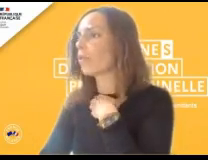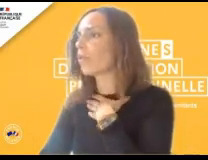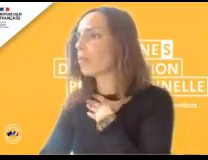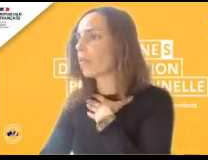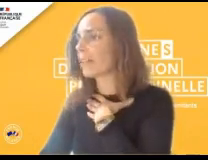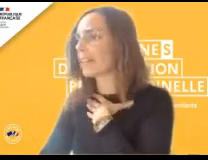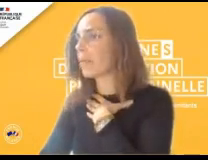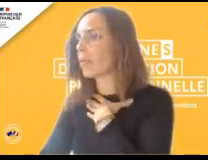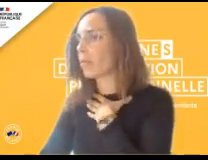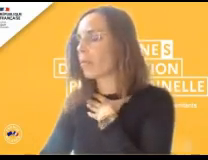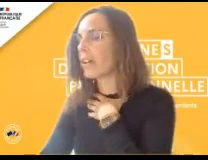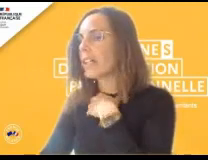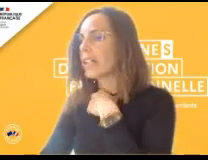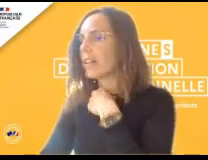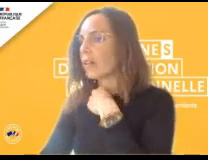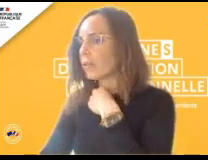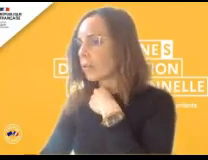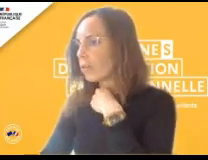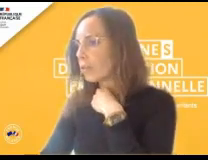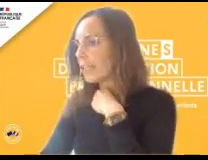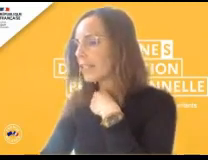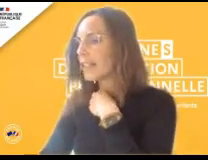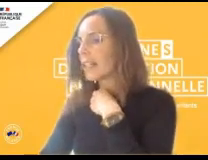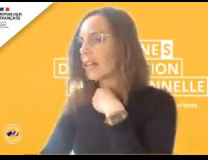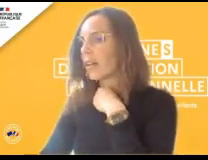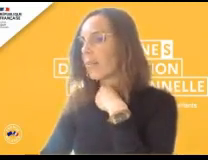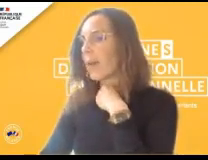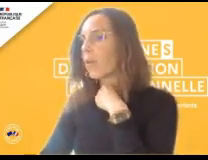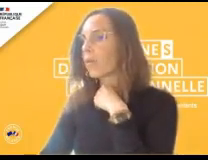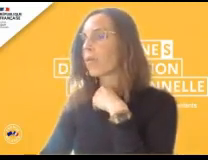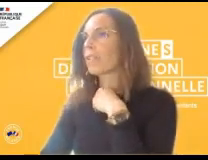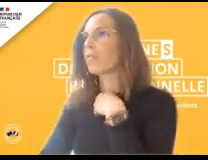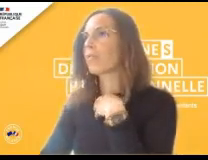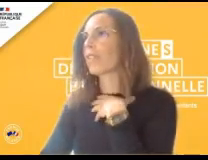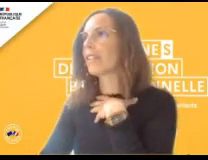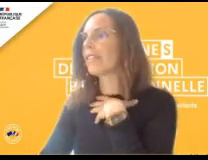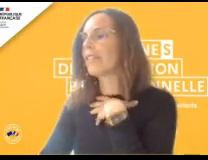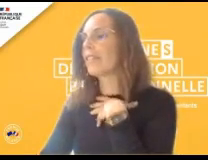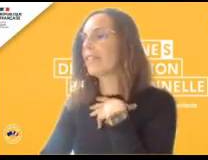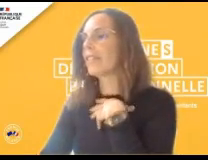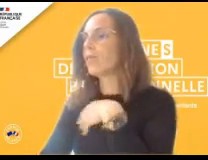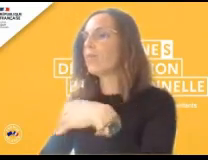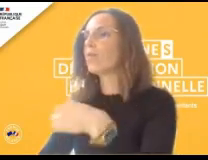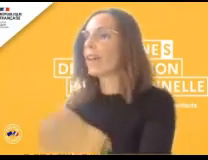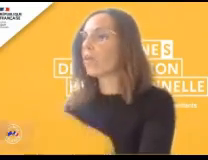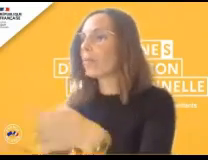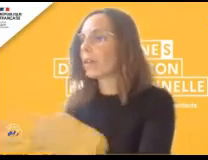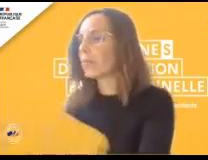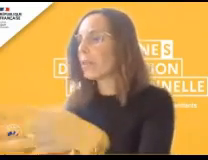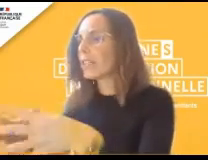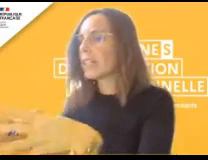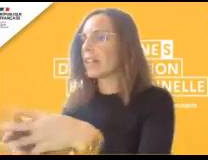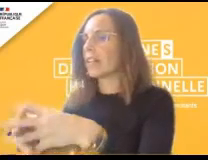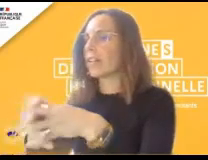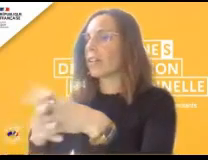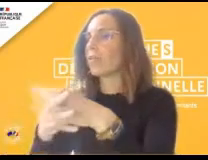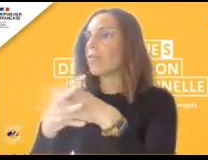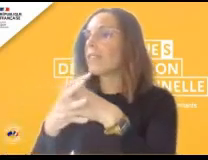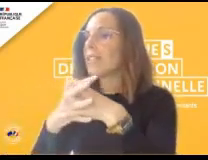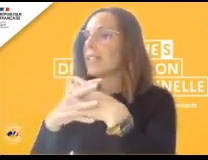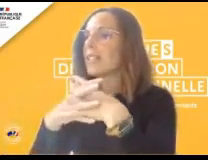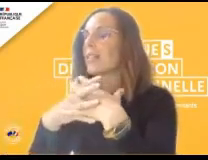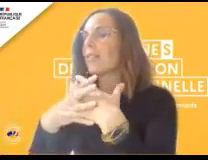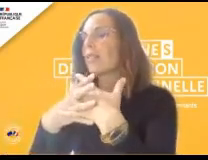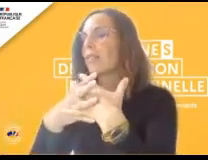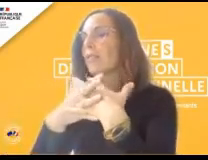aussi demandeurs d'emploi inscrits à Pôle emploi? Donc oui. Par contre, on est toujours dans l'idée d'éviter les doublons d'accompagnement.